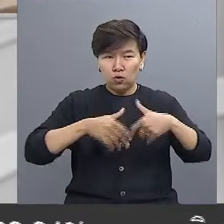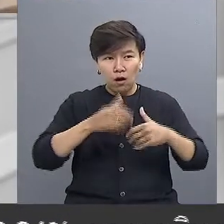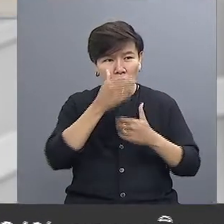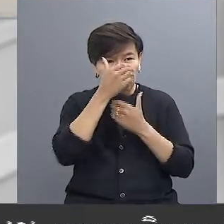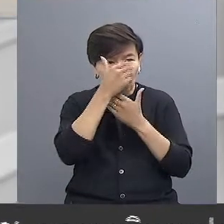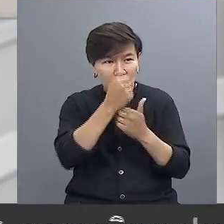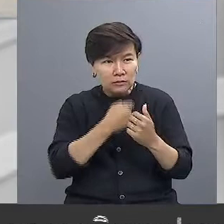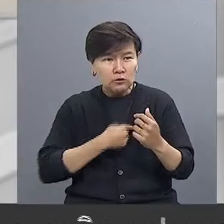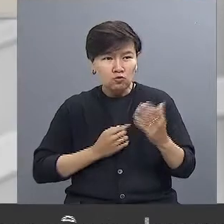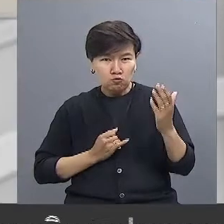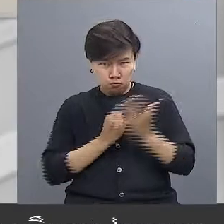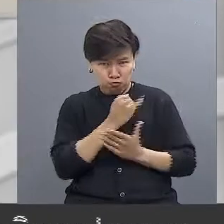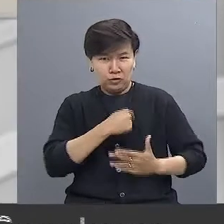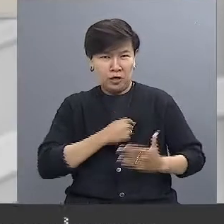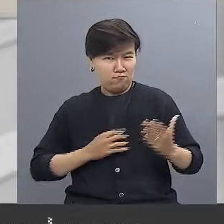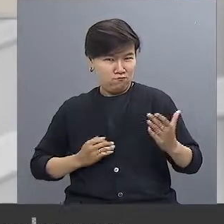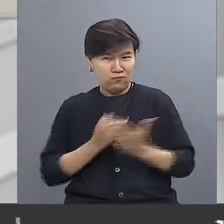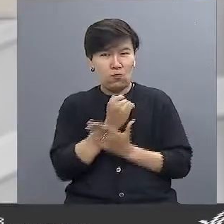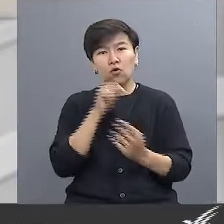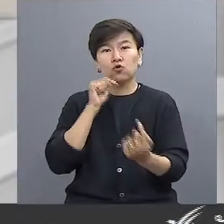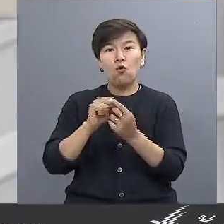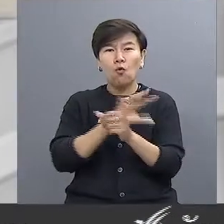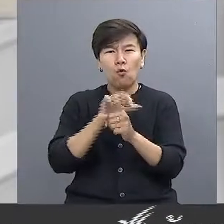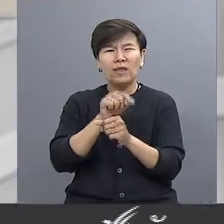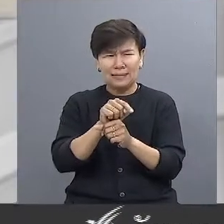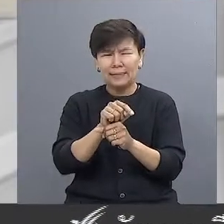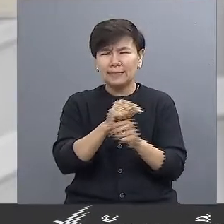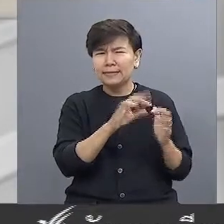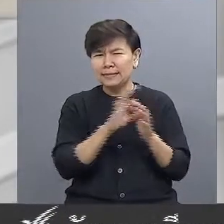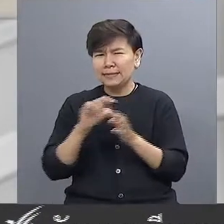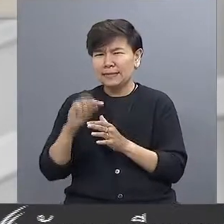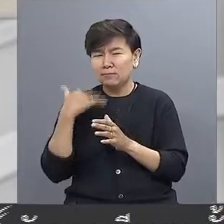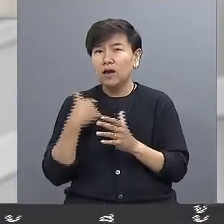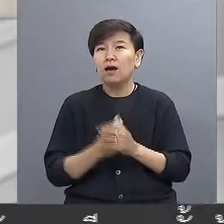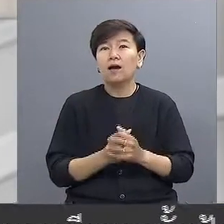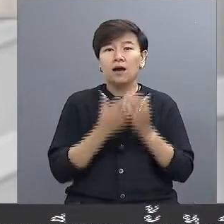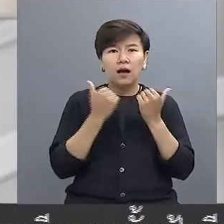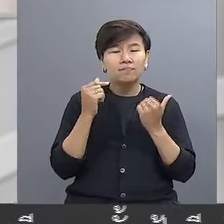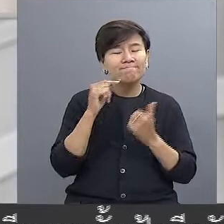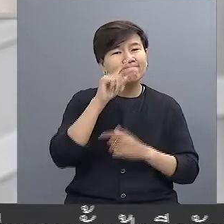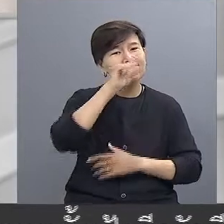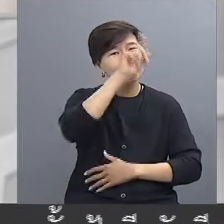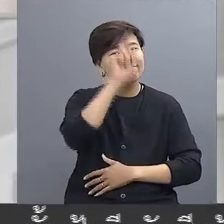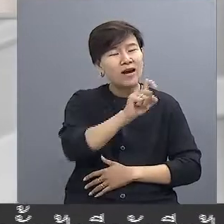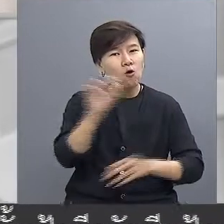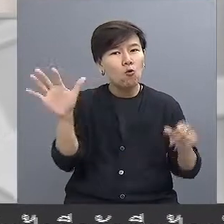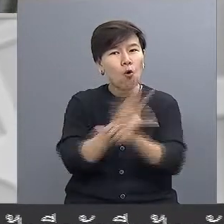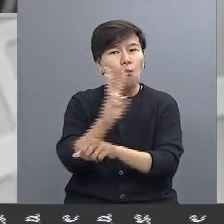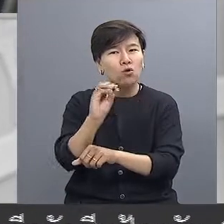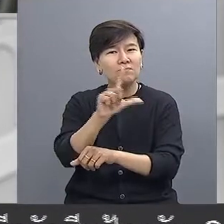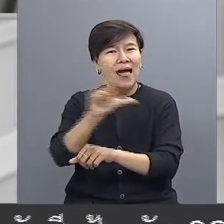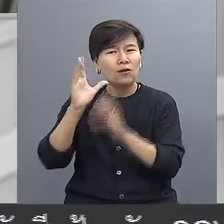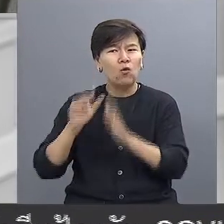ในยุคโควิชเป็นอย่างดีนะคะและคำถามที่ว่าทำไมถึงไม่ให้กันถ้วนหน้าก็มีคำตอบบางส่วนจากนักวิชาการ